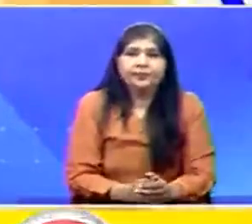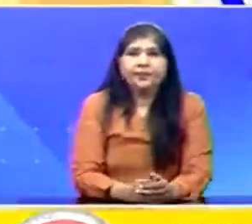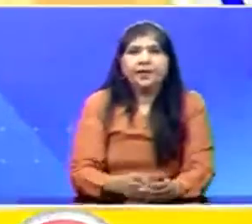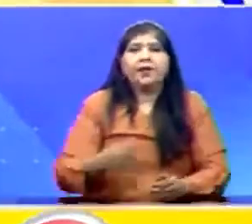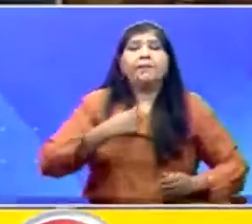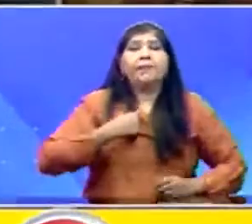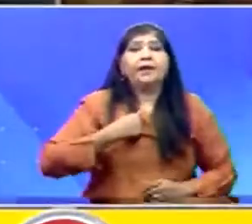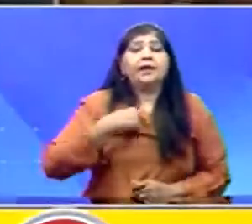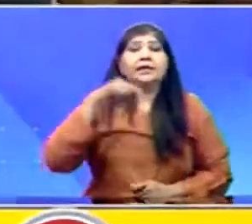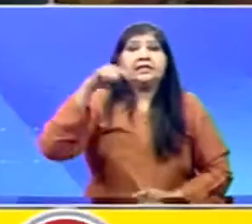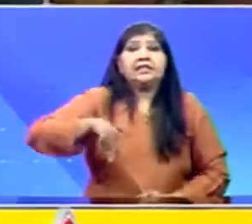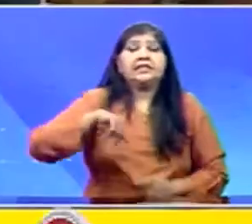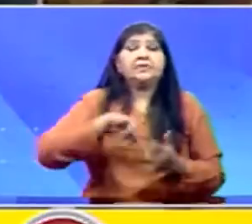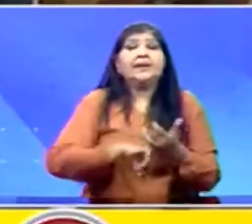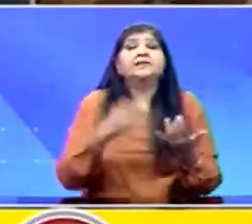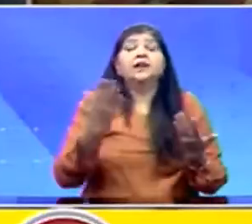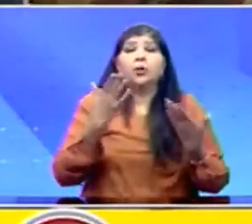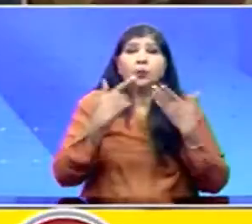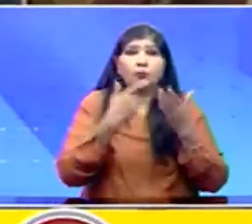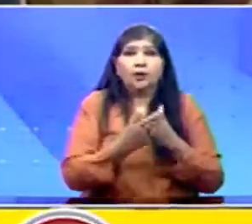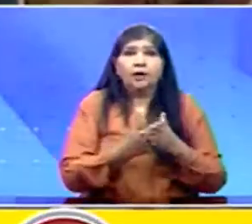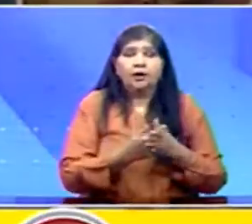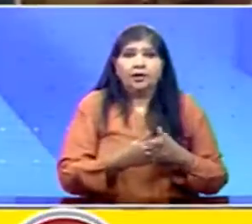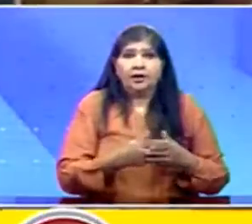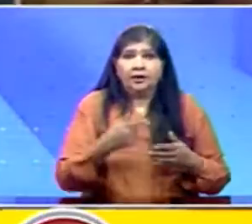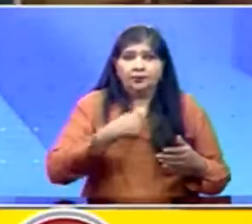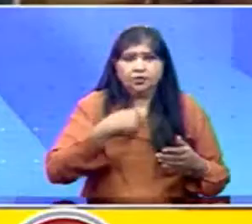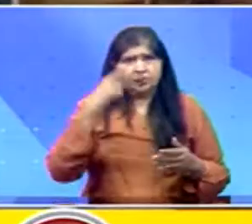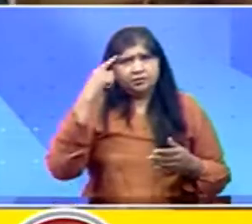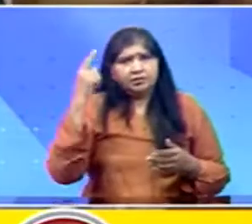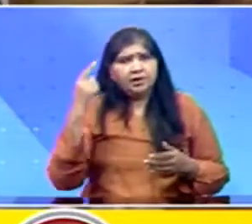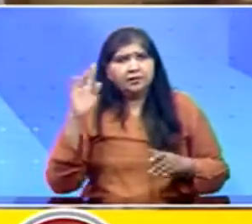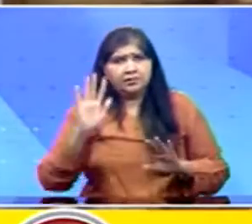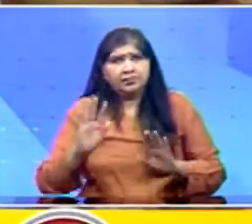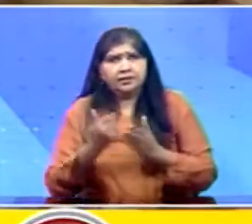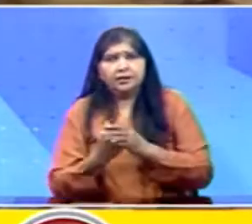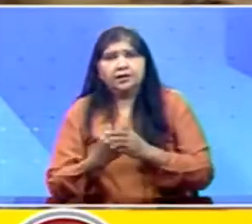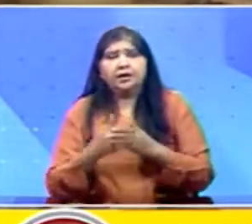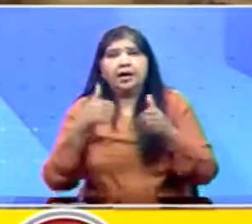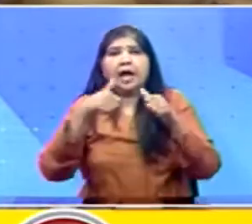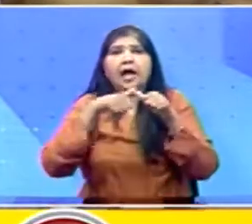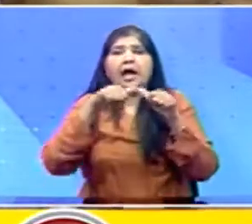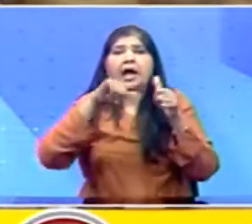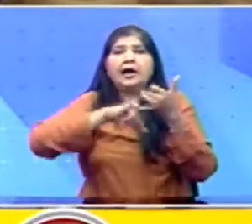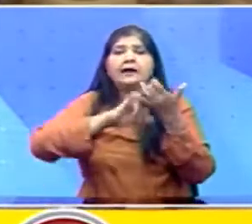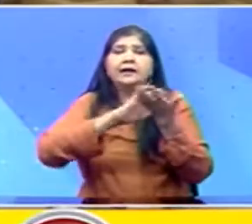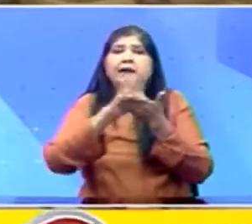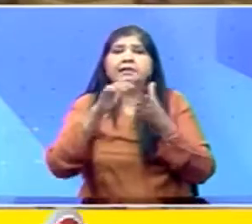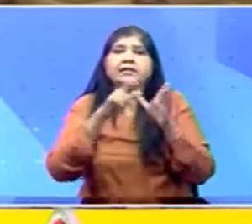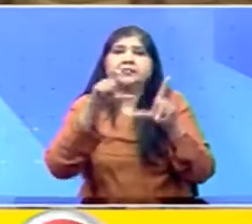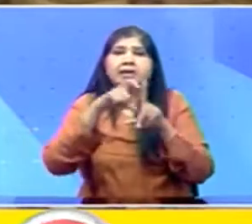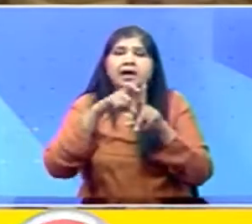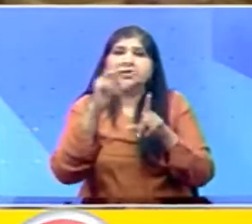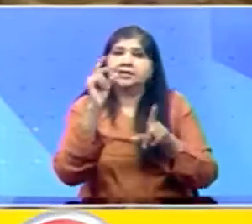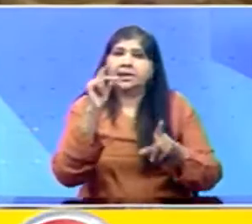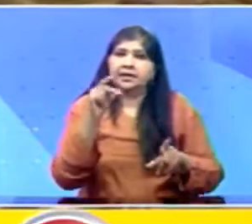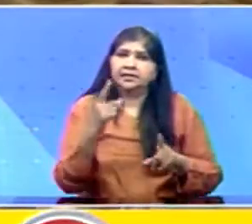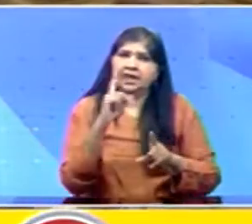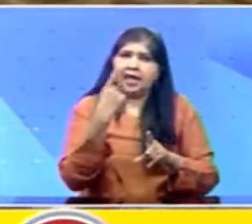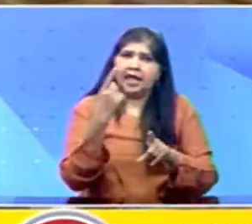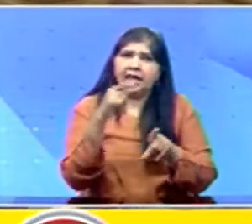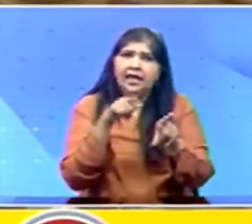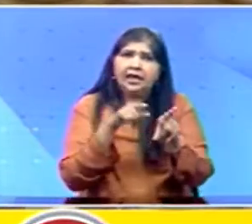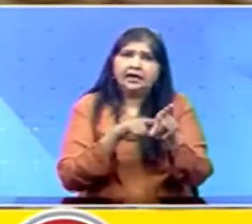लिए इसलिए भी ये दिन बहुत खास है मुझे आद है आशार द्वितियां से एक दिन पहले यानि